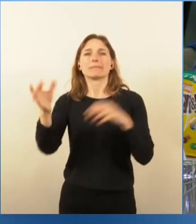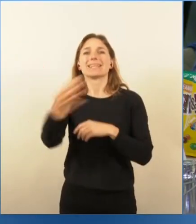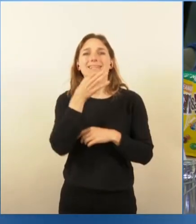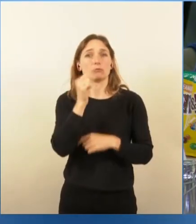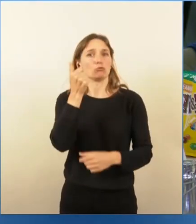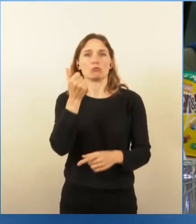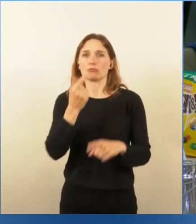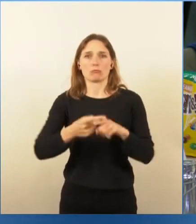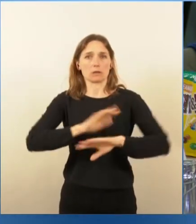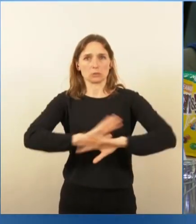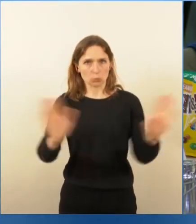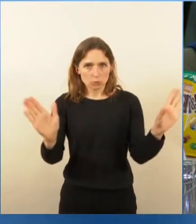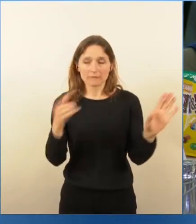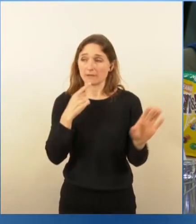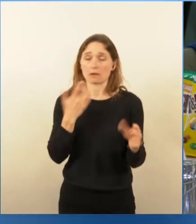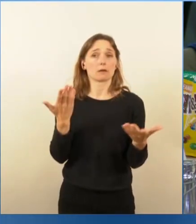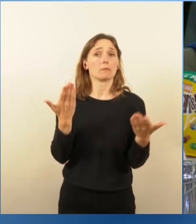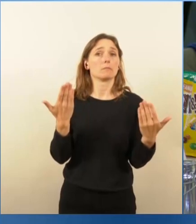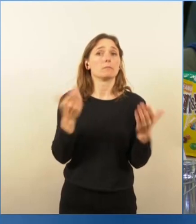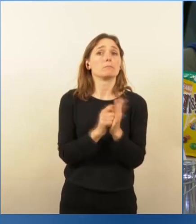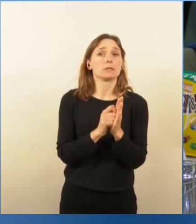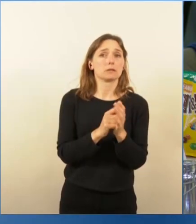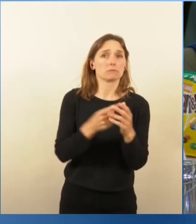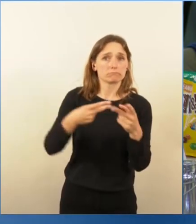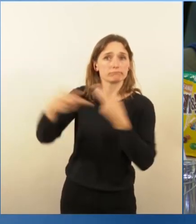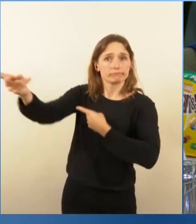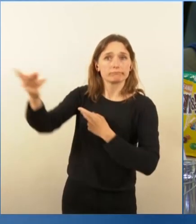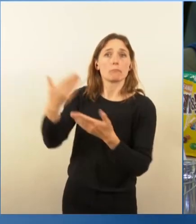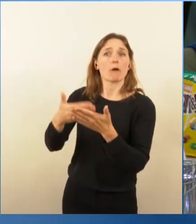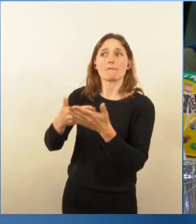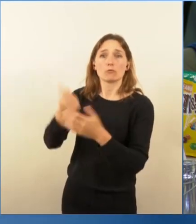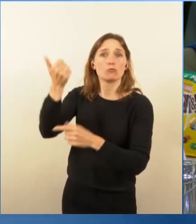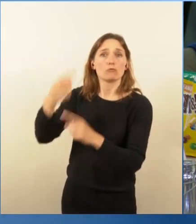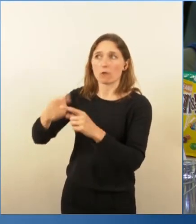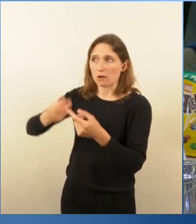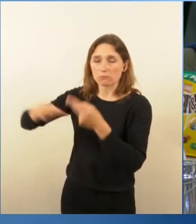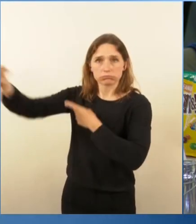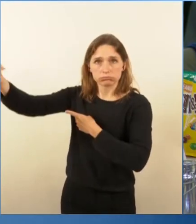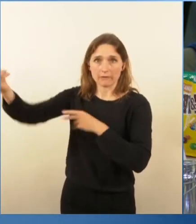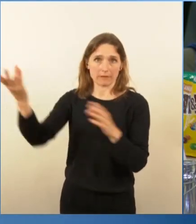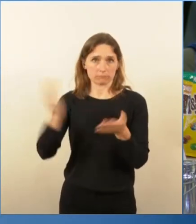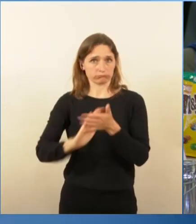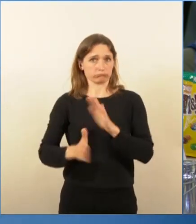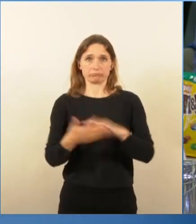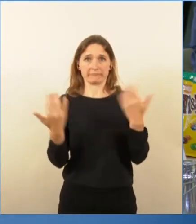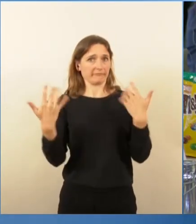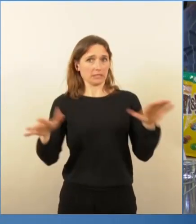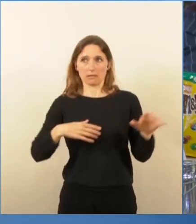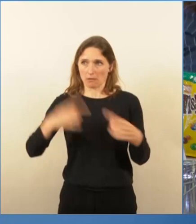familial les éléments sont connus directement et donc elles n'ont même pas à re fournir une nouvelle fois ce document